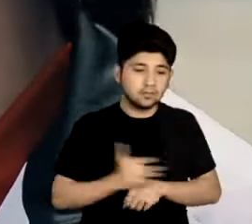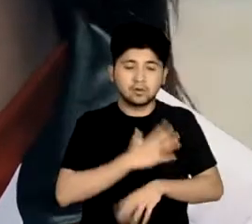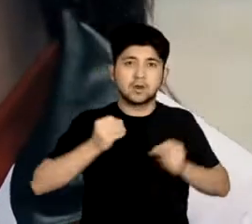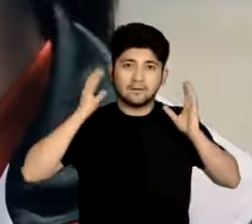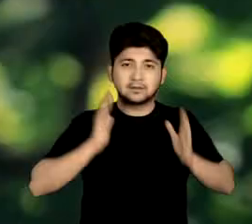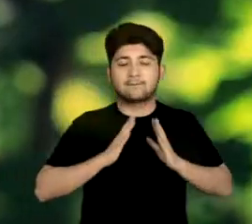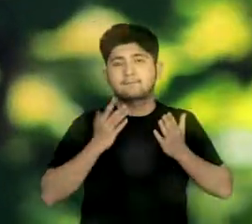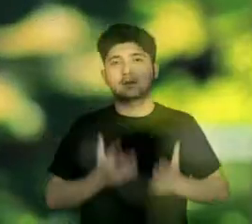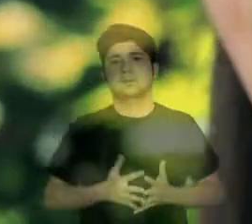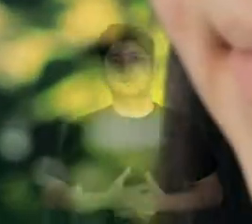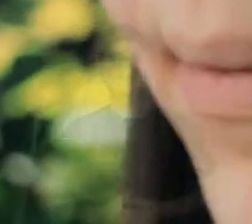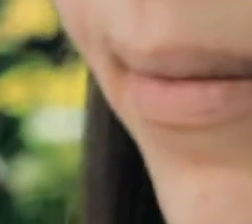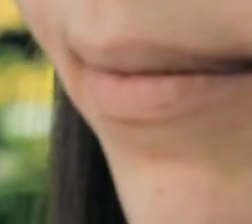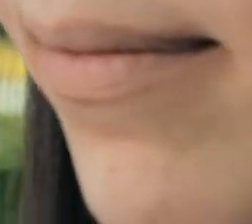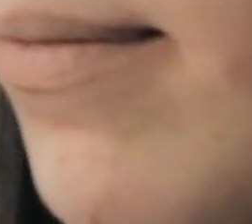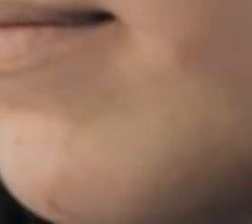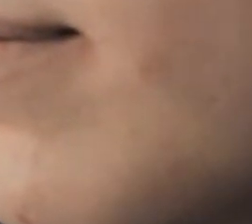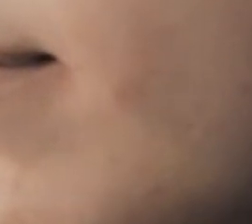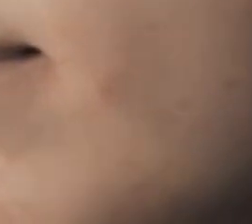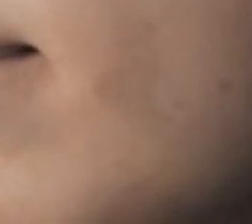duygular içerisindeydim.